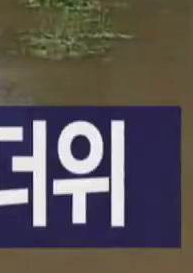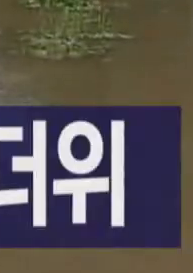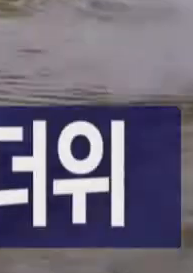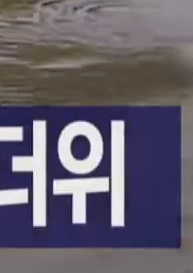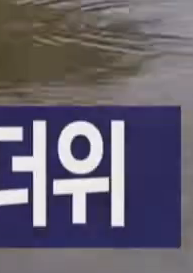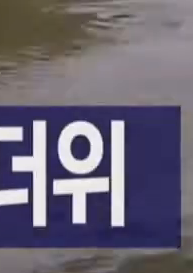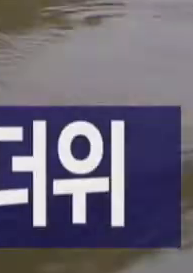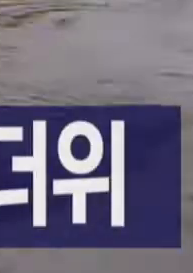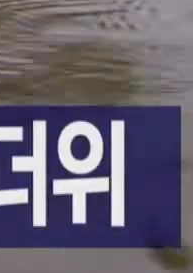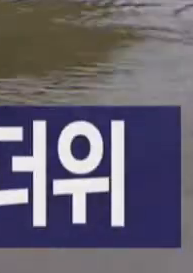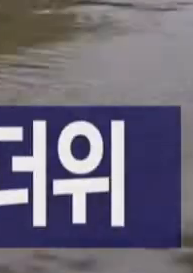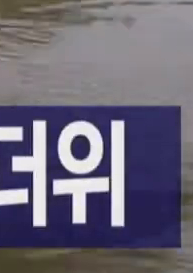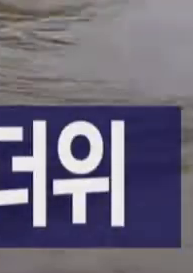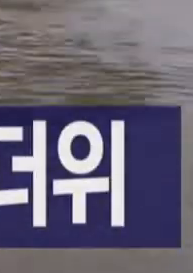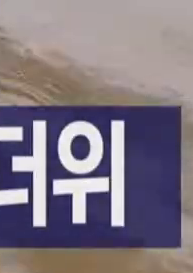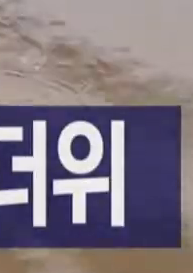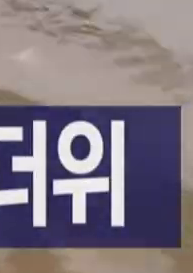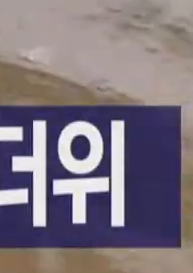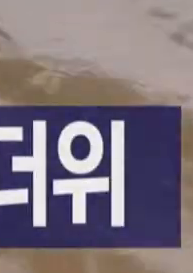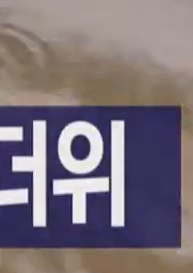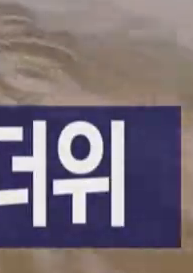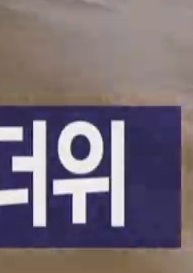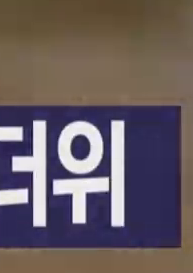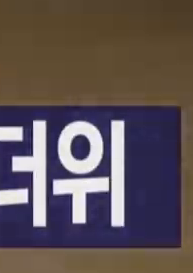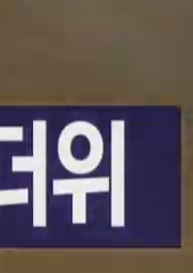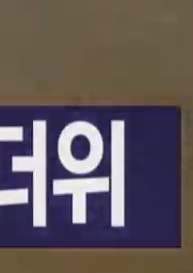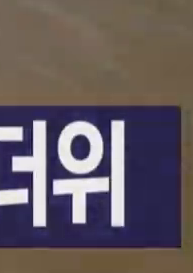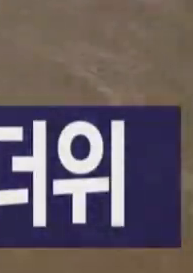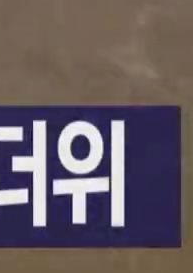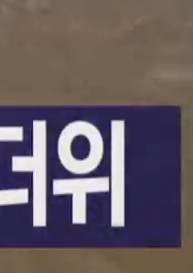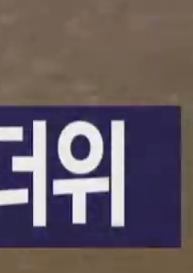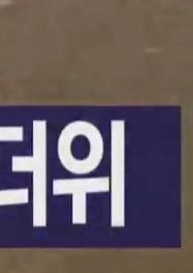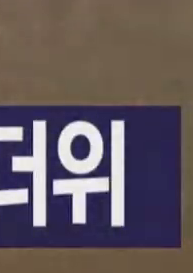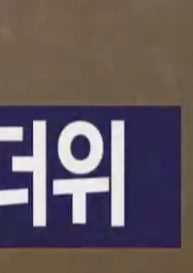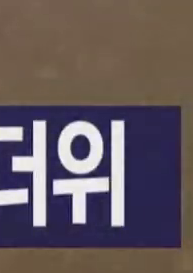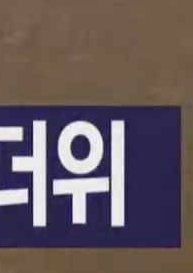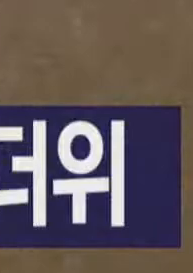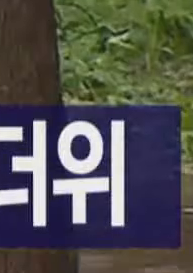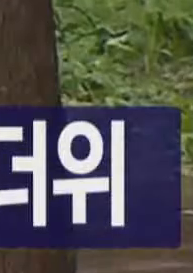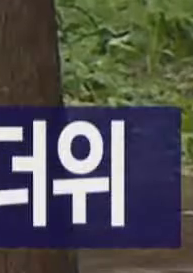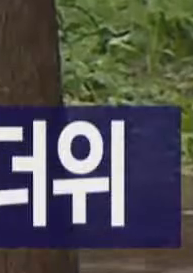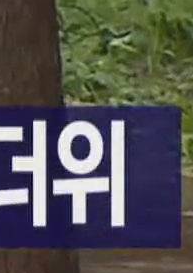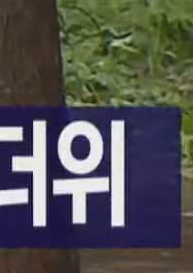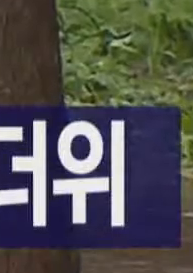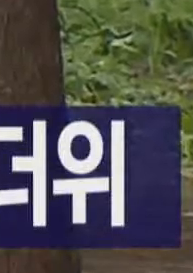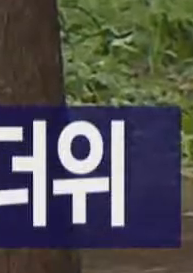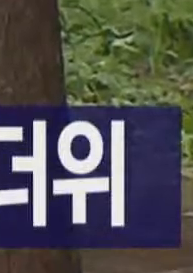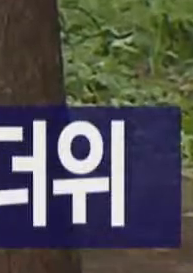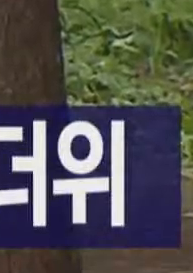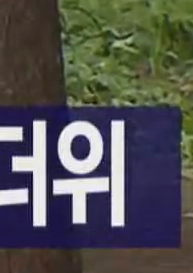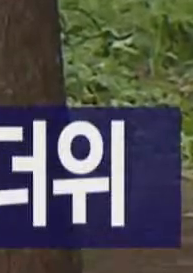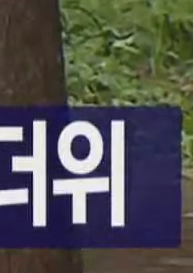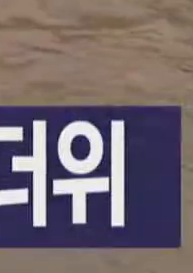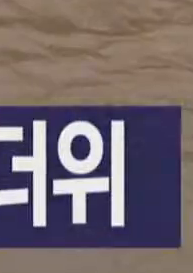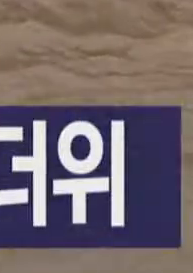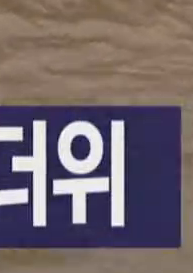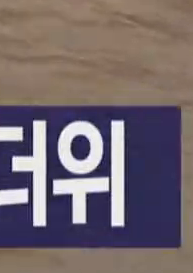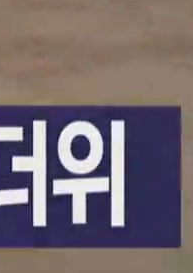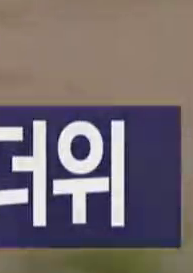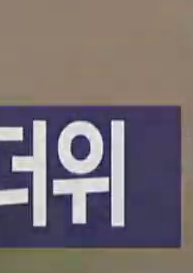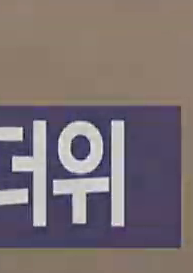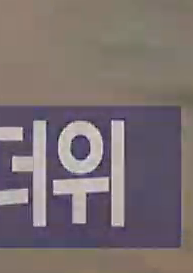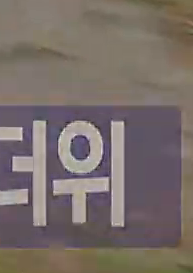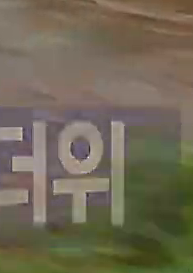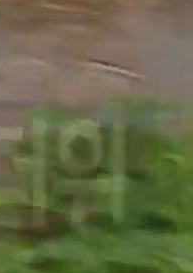장마전선의 영향으로 지역에도 많게는 시간당 50mm의 많은 비가 내렸습니다. 이번 비는 내일까지 산발적으로 계속될